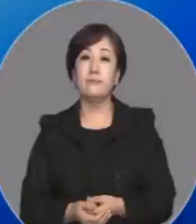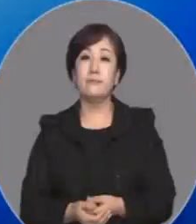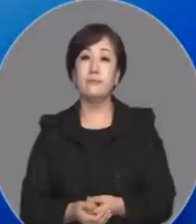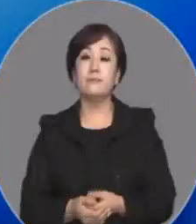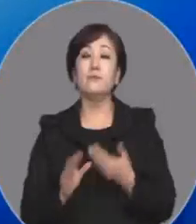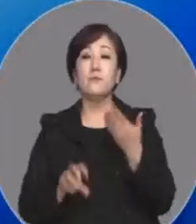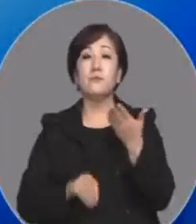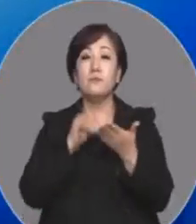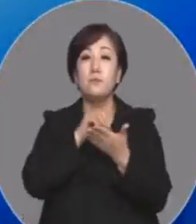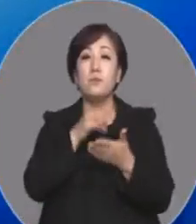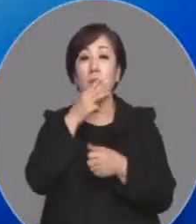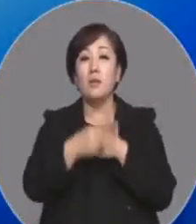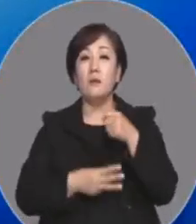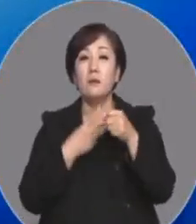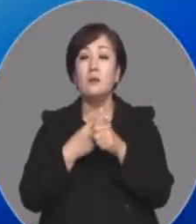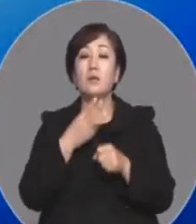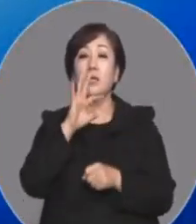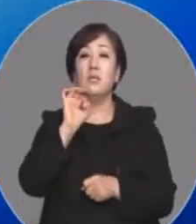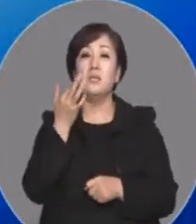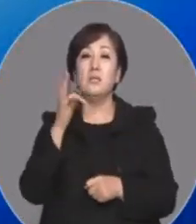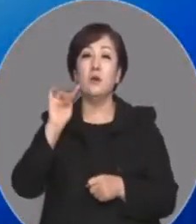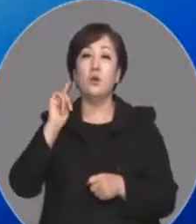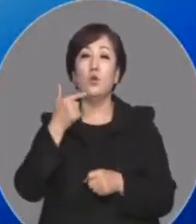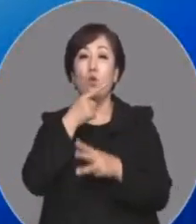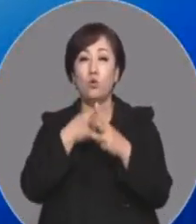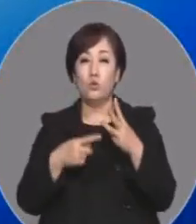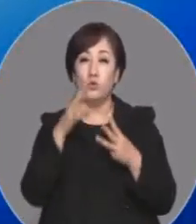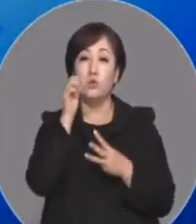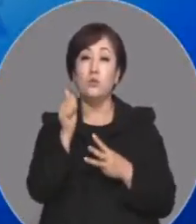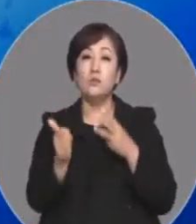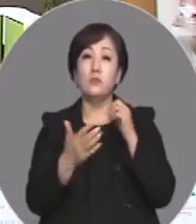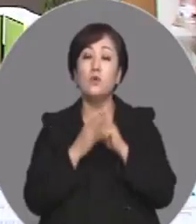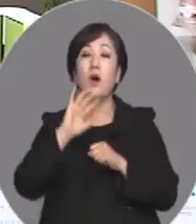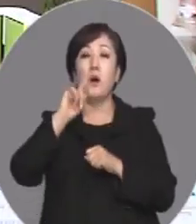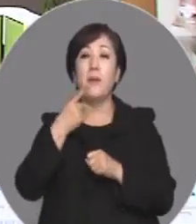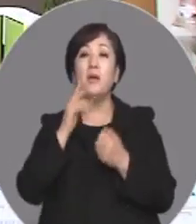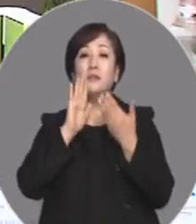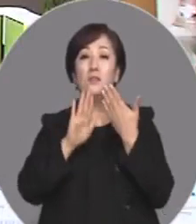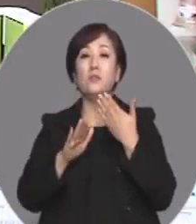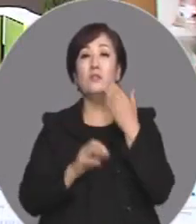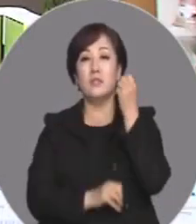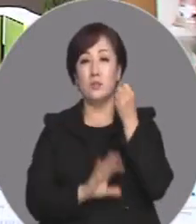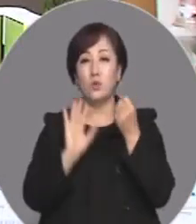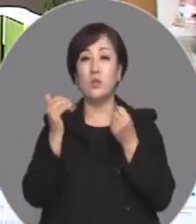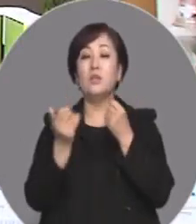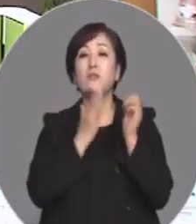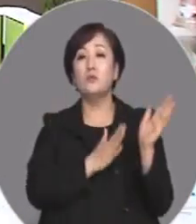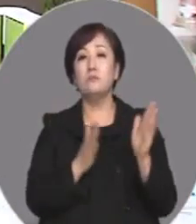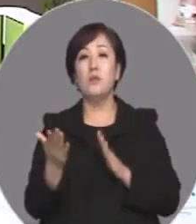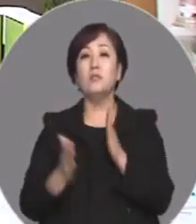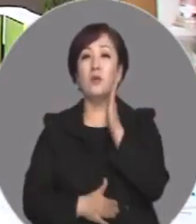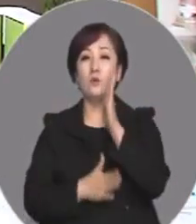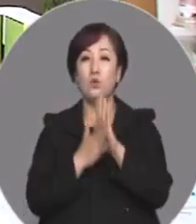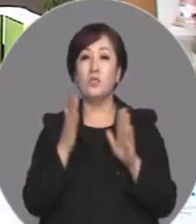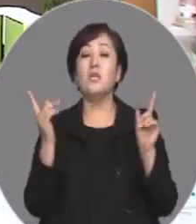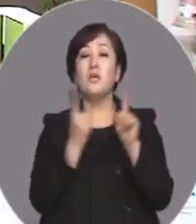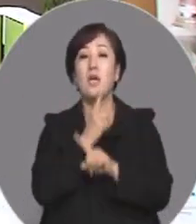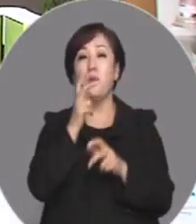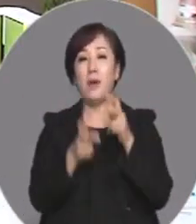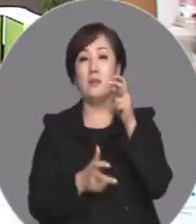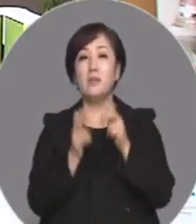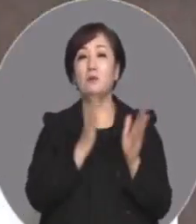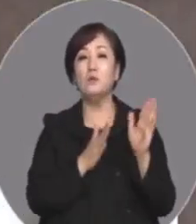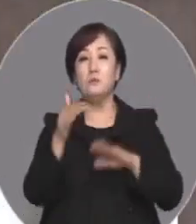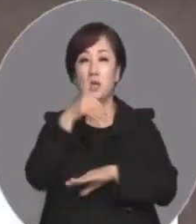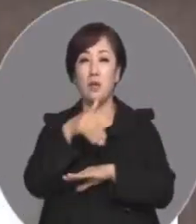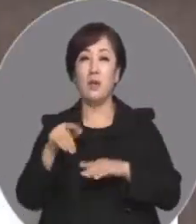취임 3년을 맞은 이 소노 울주군 수가 울 주 미래 100년의 기업 기틀을 마련 하기 위해 도시개발 사업을 적극